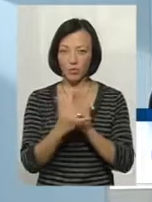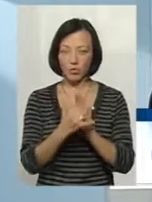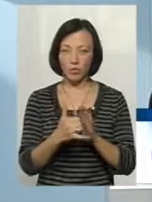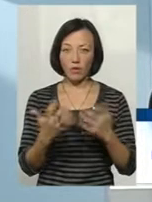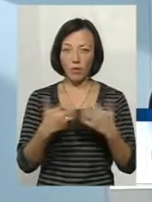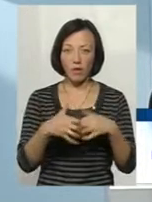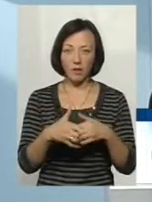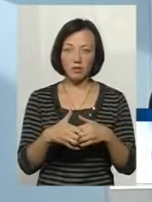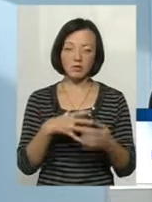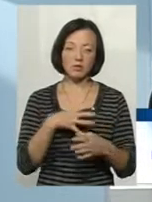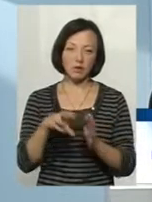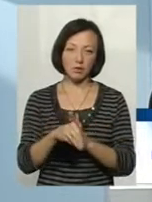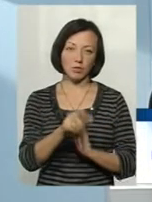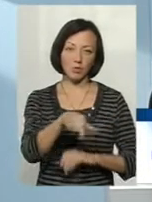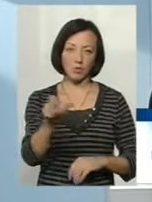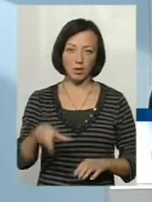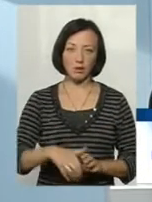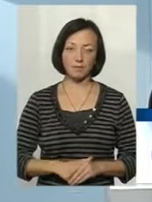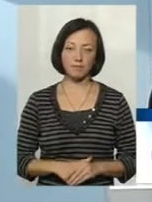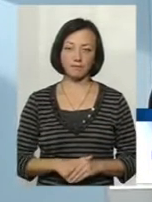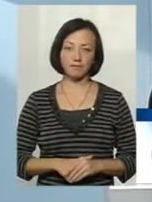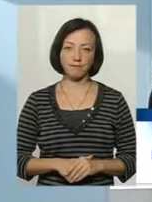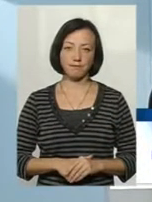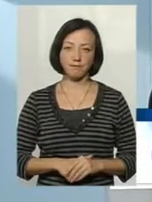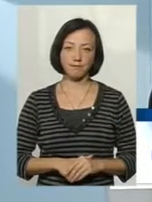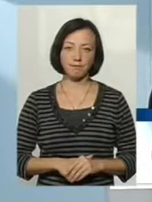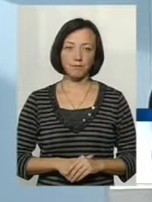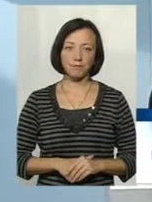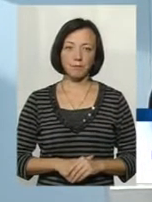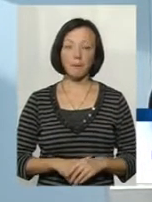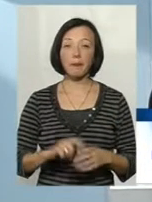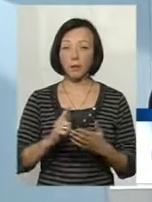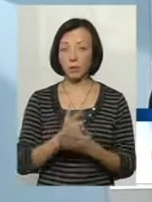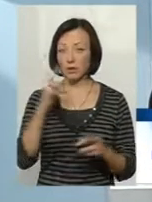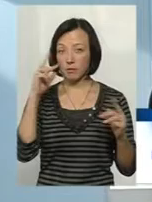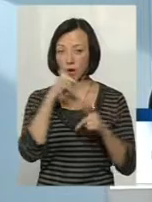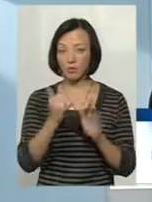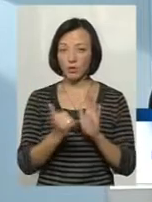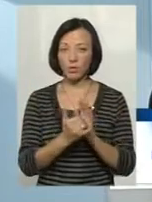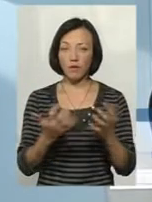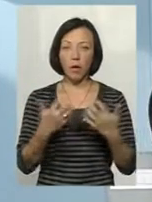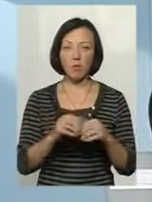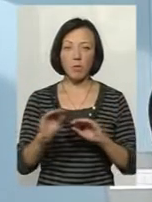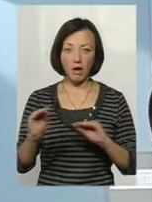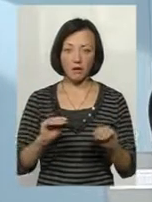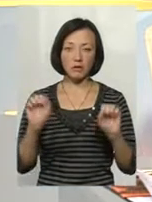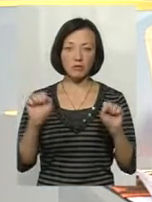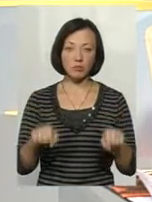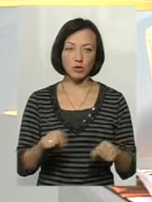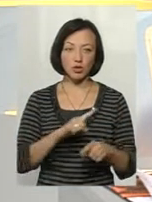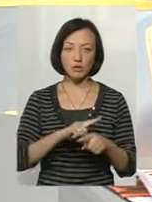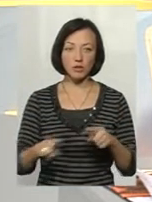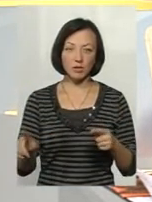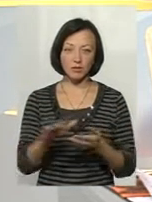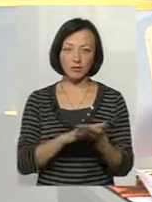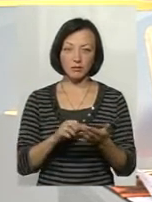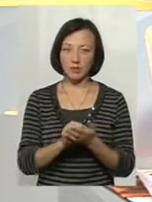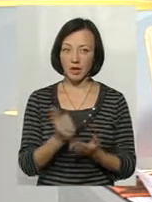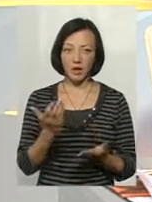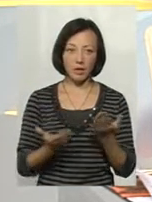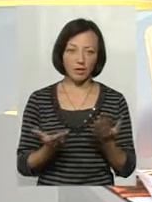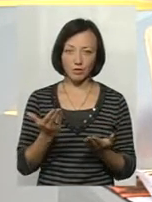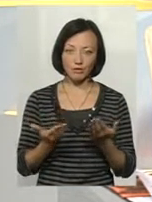призводило до загибелі людей. Ну і знову ж, неправильно встановлене обладнання може дуже швидко вийти з ладу, навіть